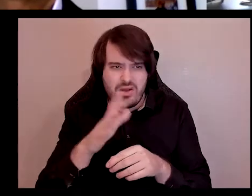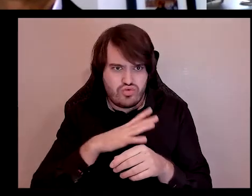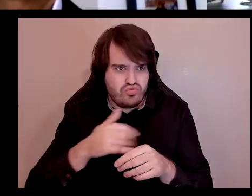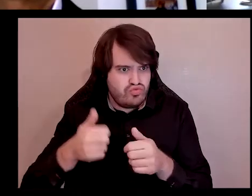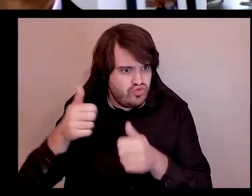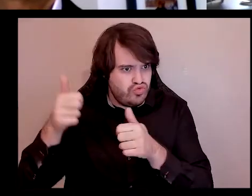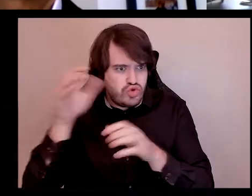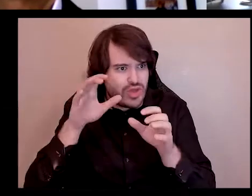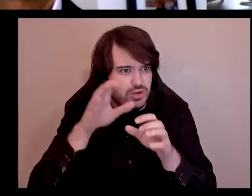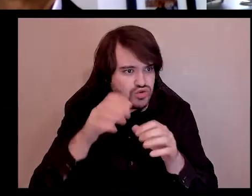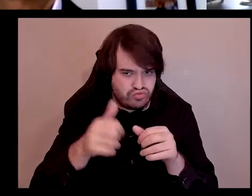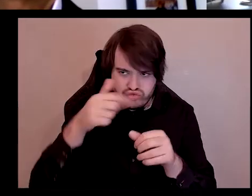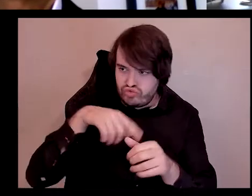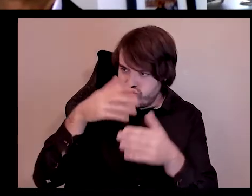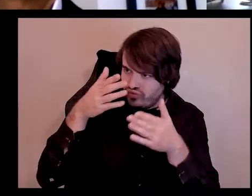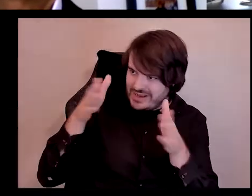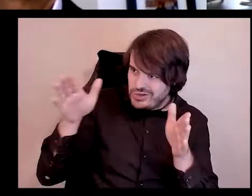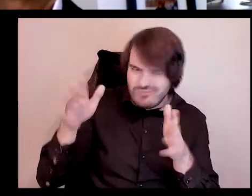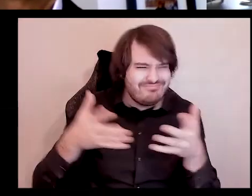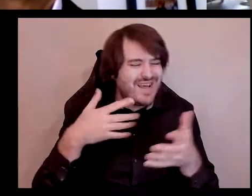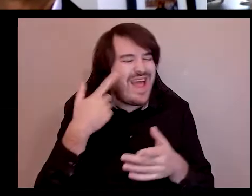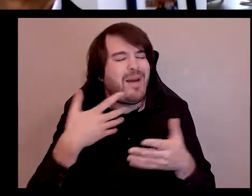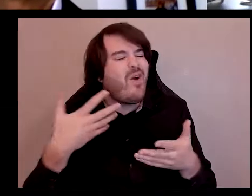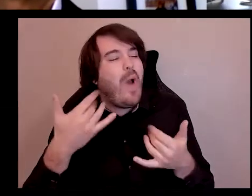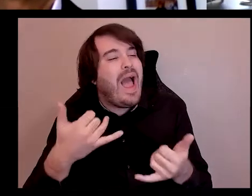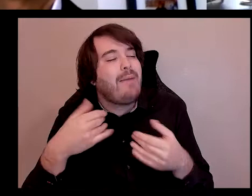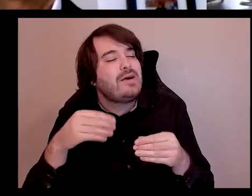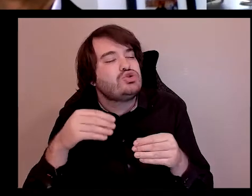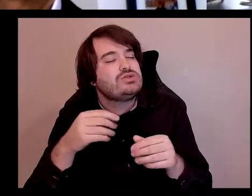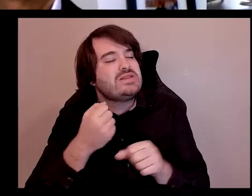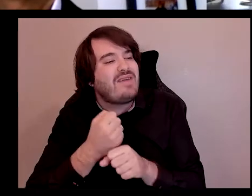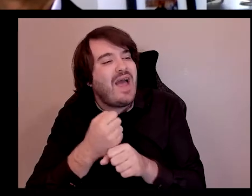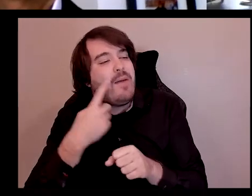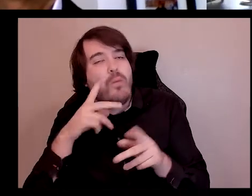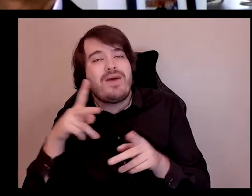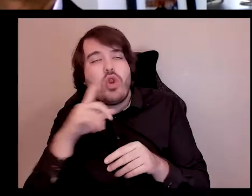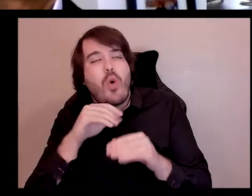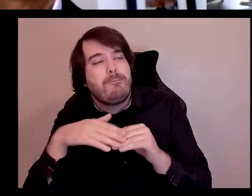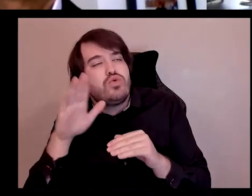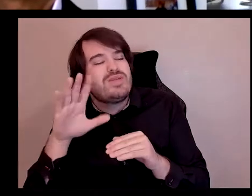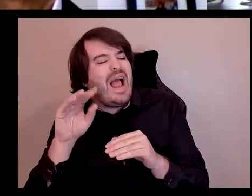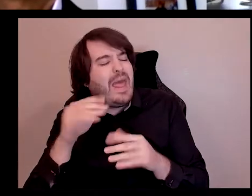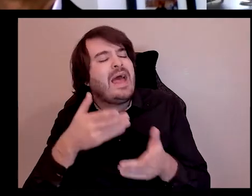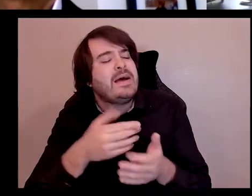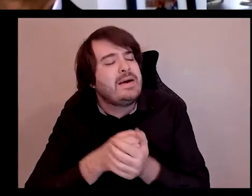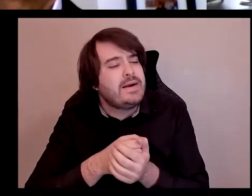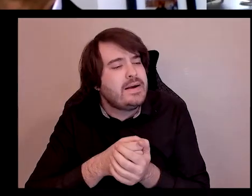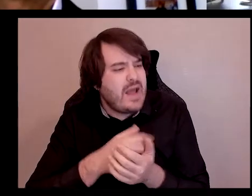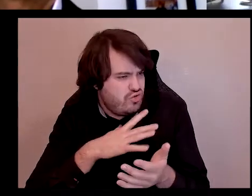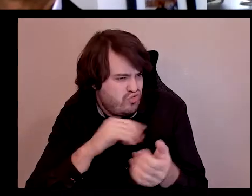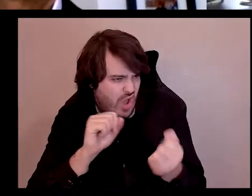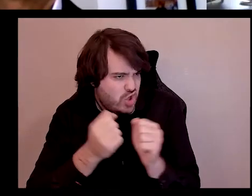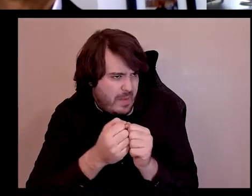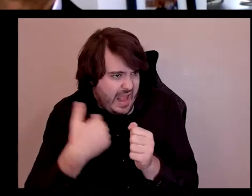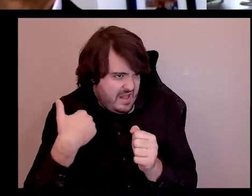60 et 70 ans? Y en a-t-il plus de gens qui cherchent, plus d'ouverture actuellement? Ça ressemble à quoi le marché du travail, selon vous, pour les plus de 50